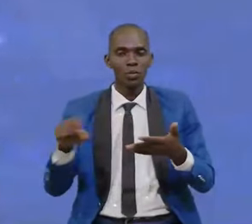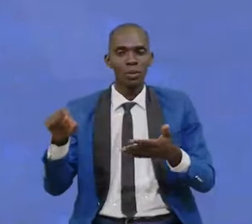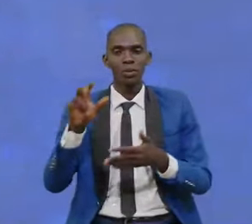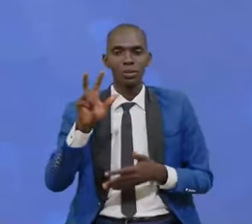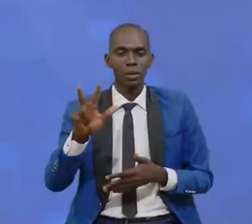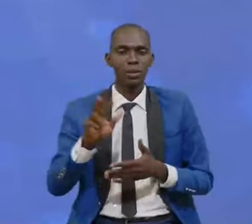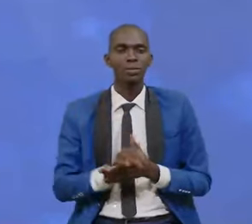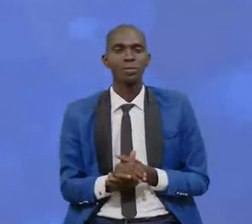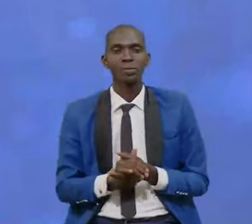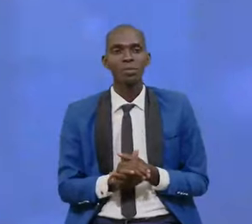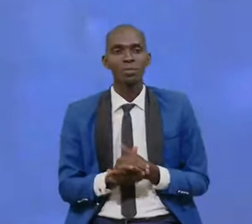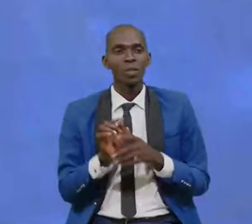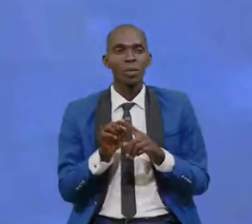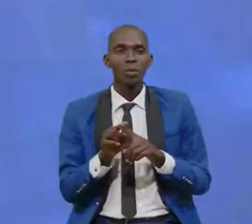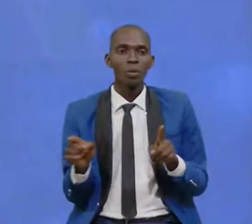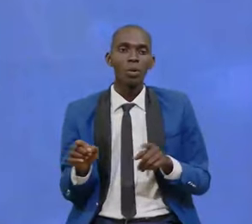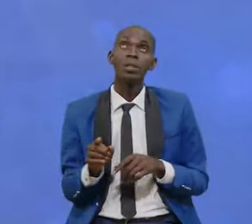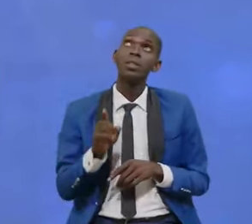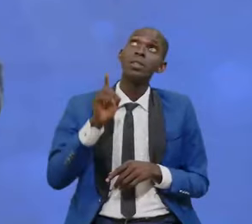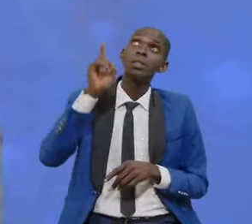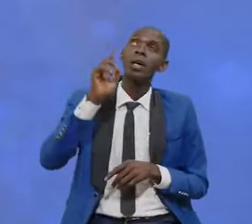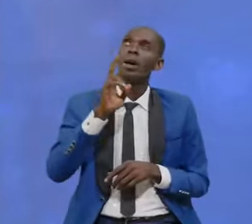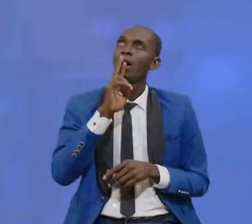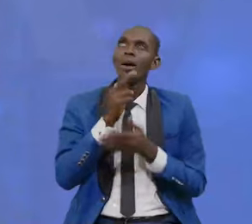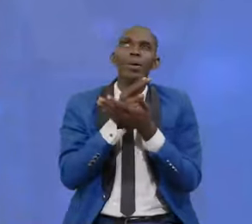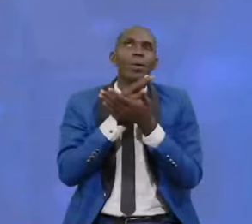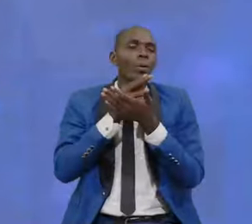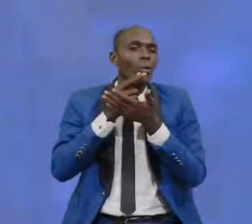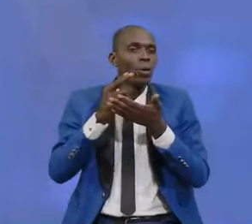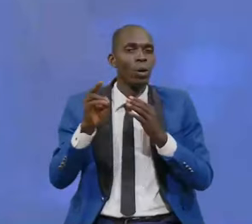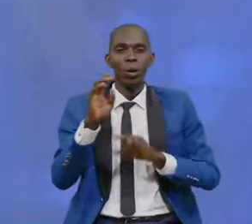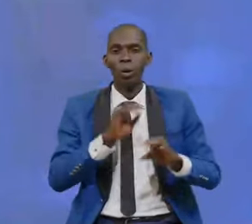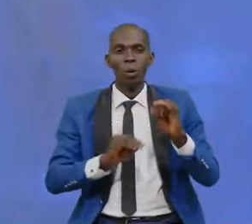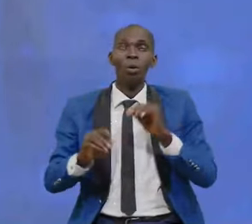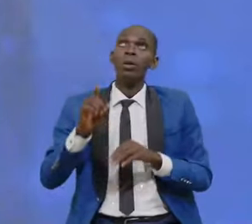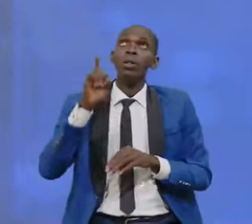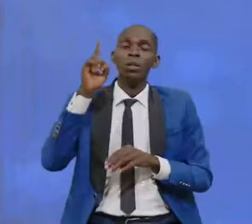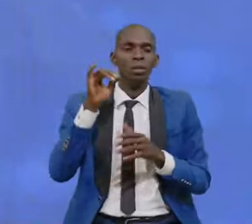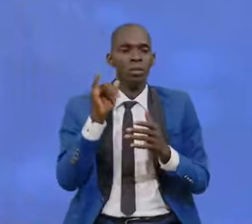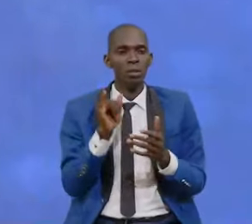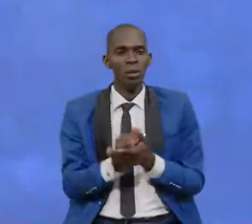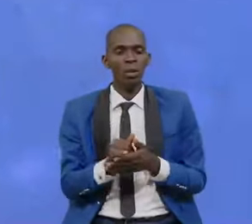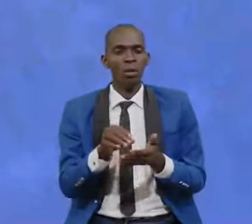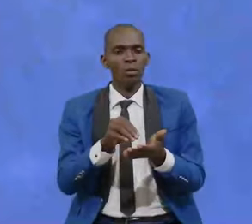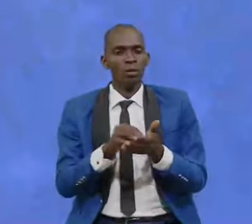22, verset 3. Psaume 22, 3.